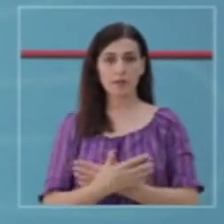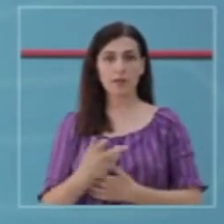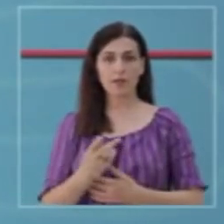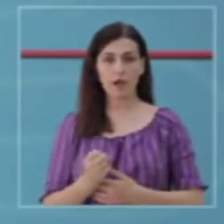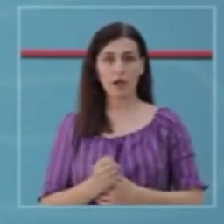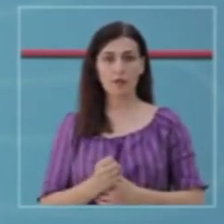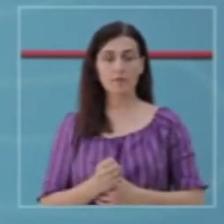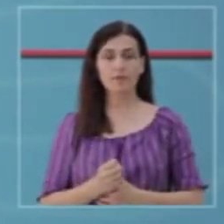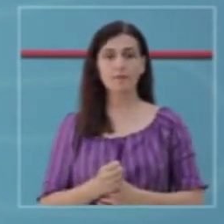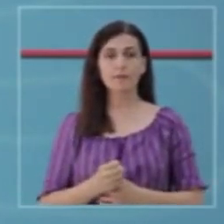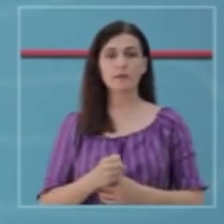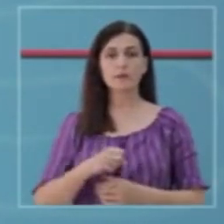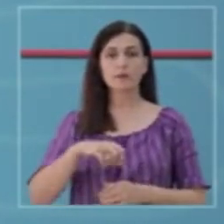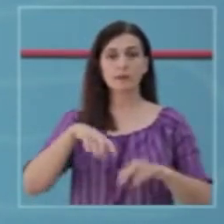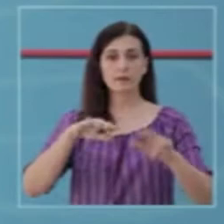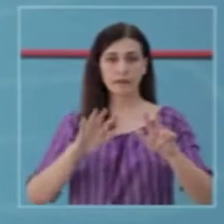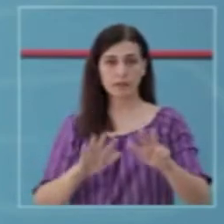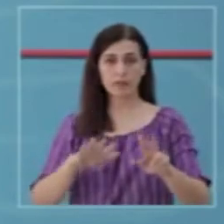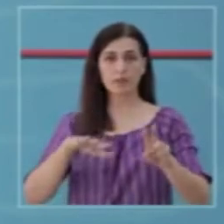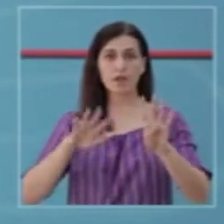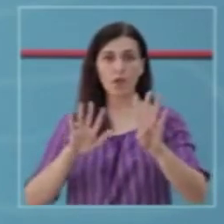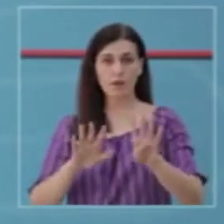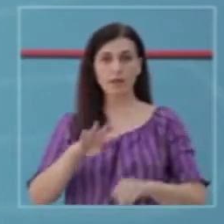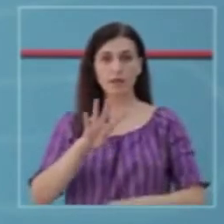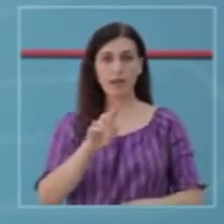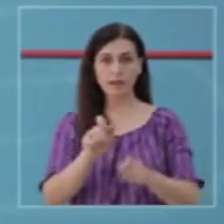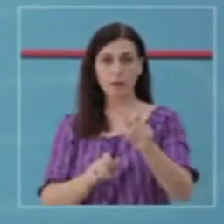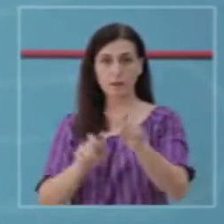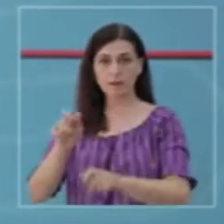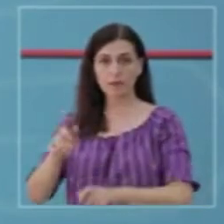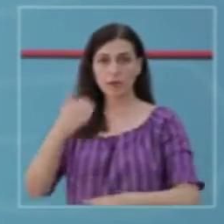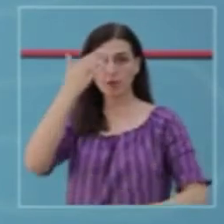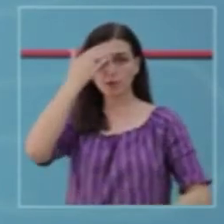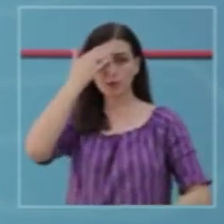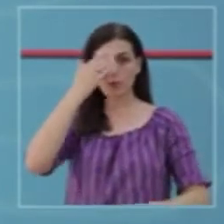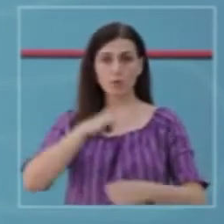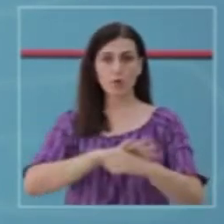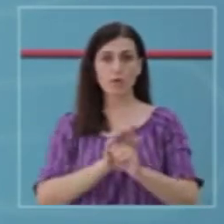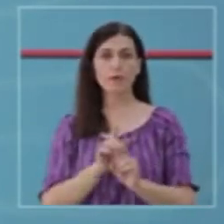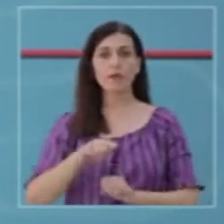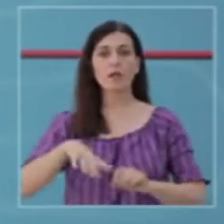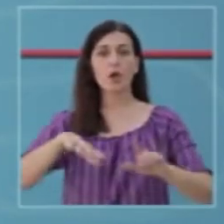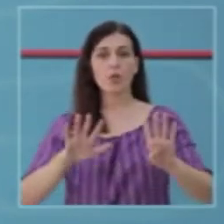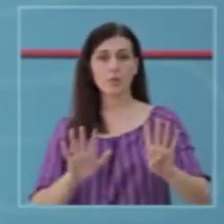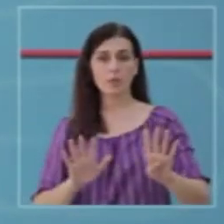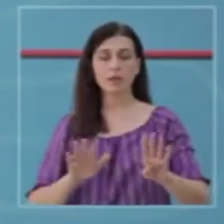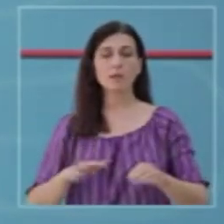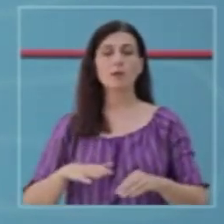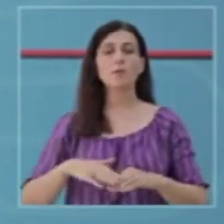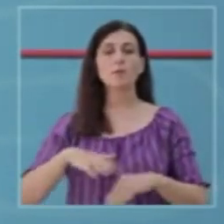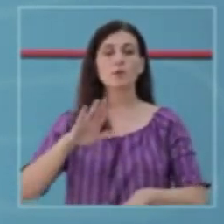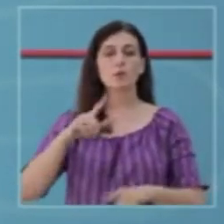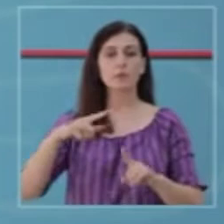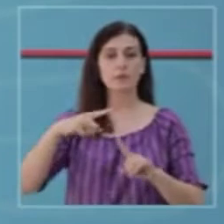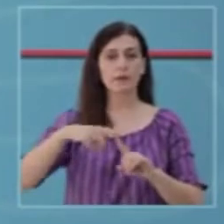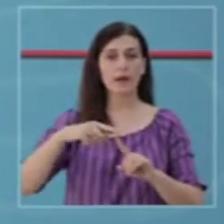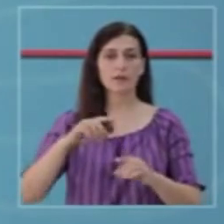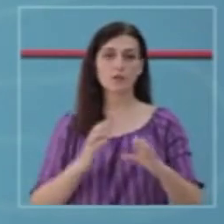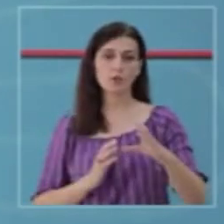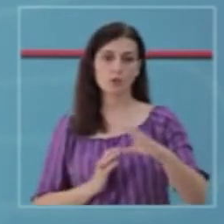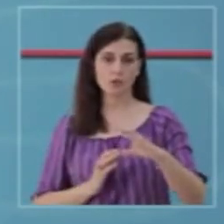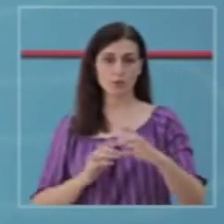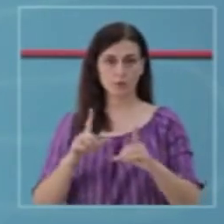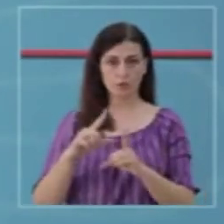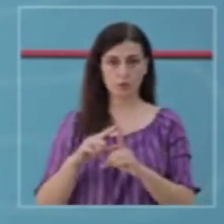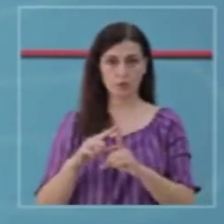aktualisht, janë 894 persona aktiv me COVID-19, kryesisht Tiranë,